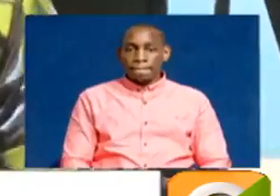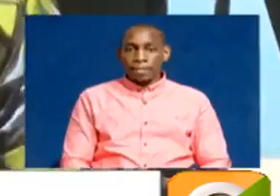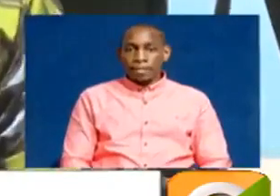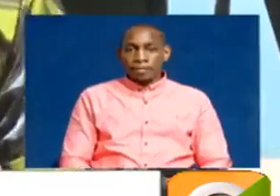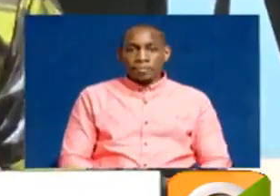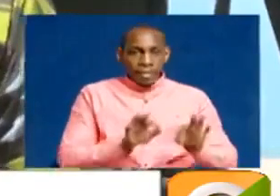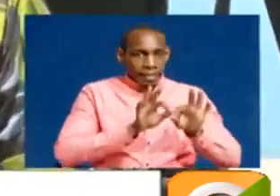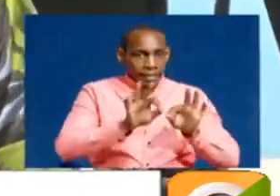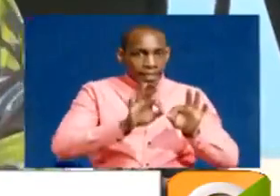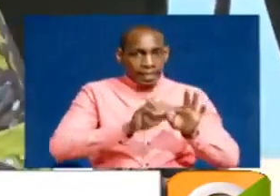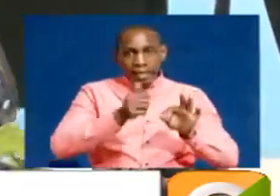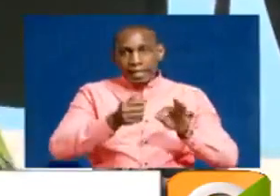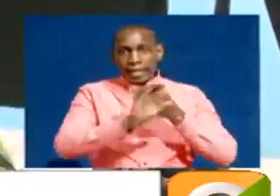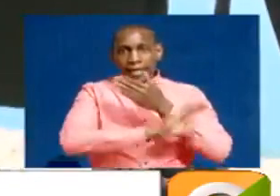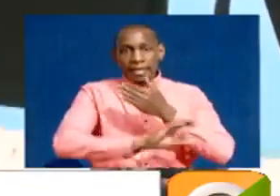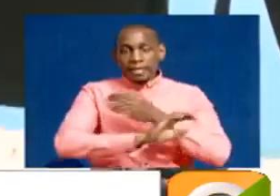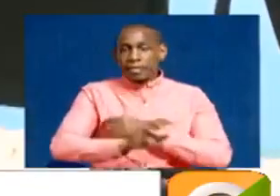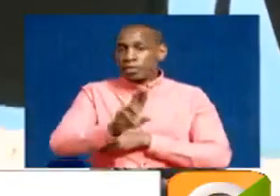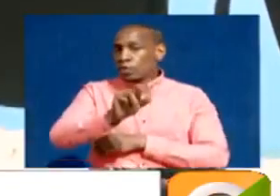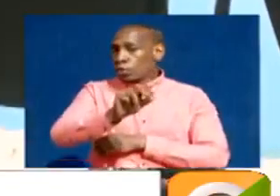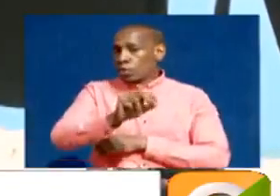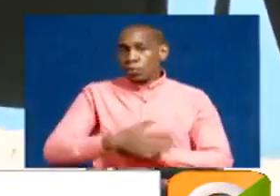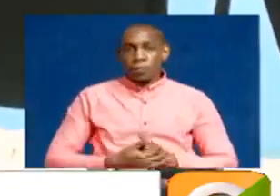nchi moja ya nchi nyingine, hapana.